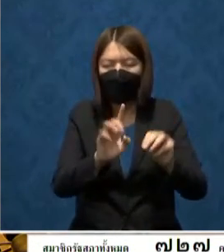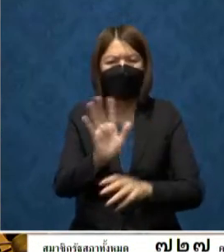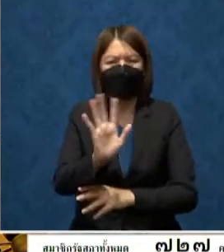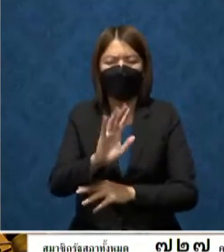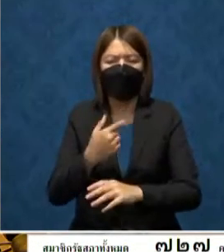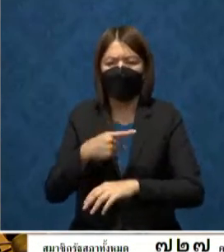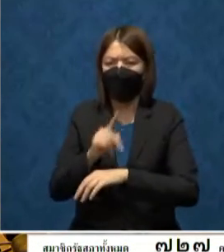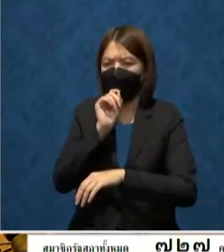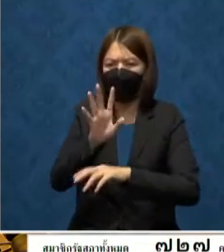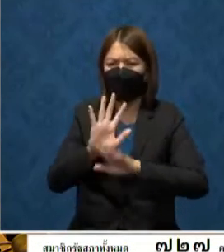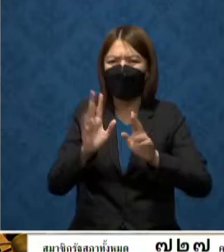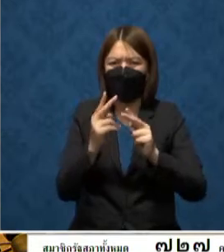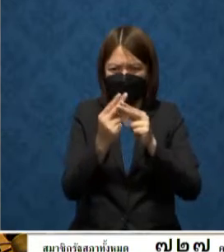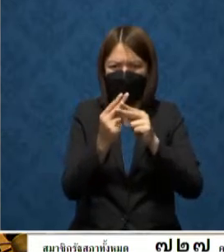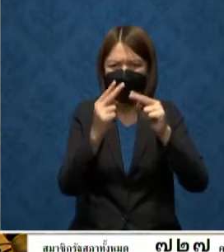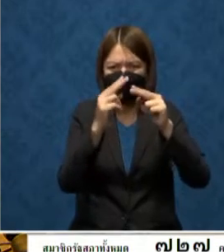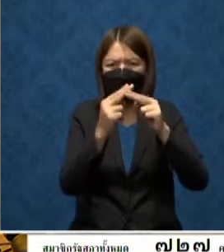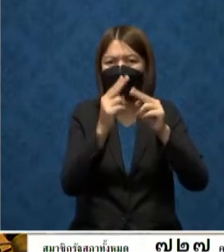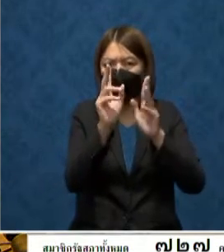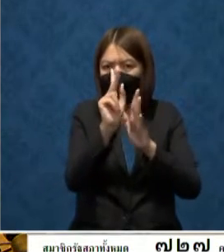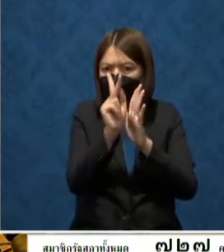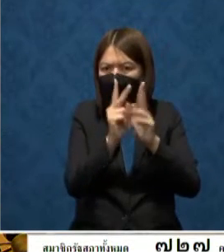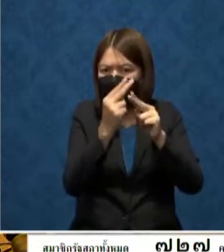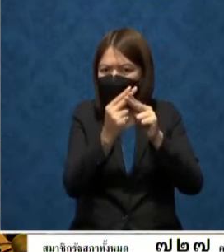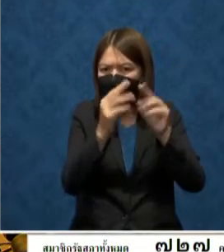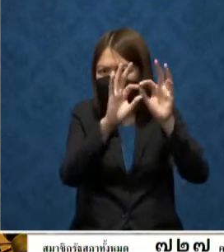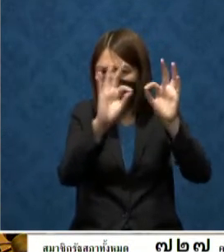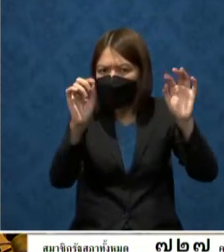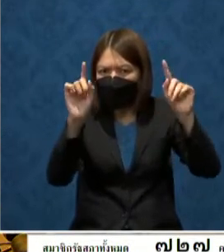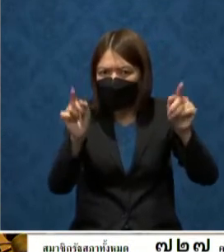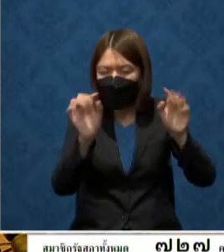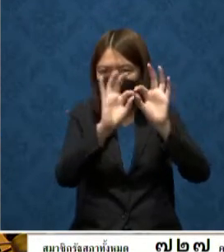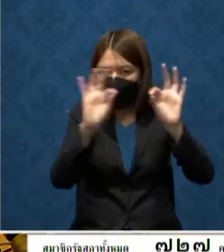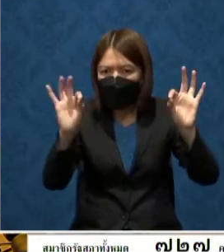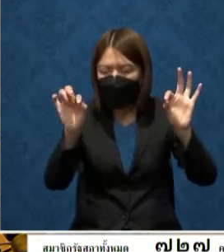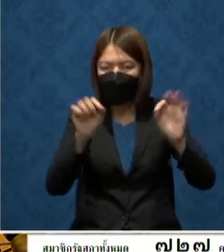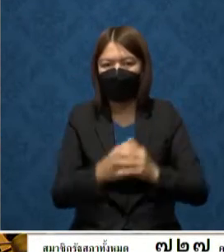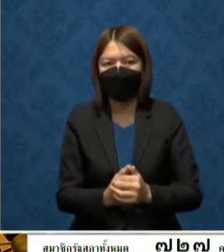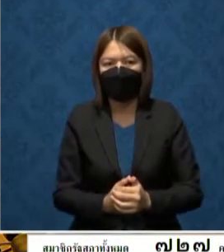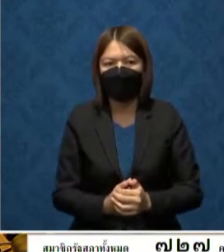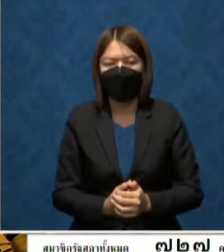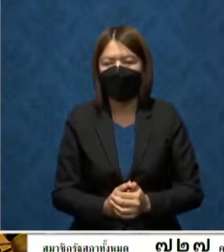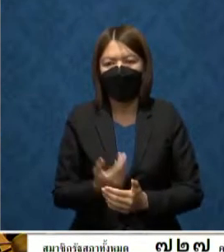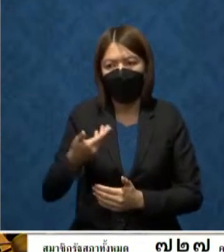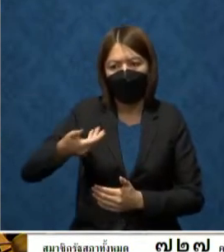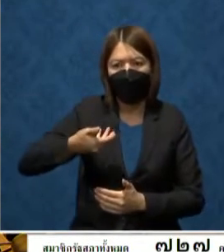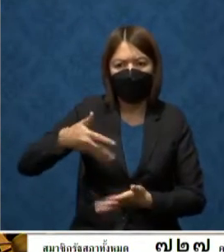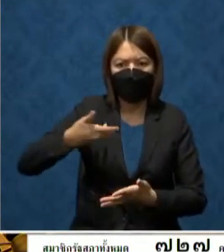อันนี้ชื่อเรื่องครับที่กฎหมายครับ ข้อความเดียวกันเนี่ยนะครับ ไม่ได้ขอไว้นะ